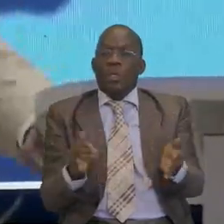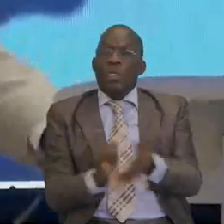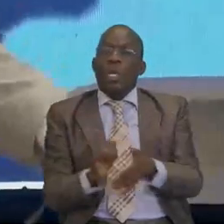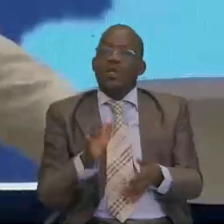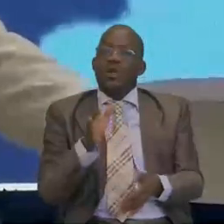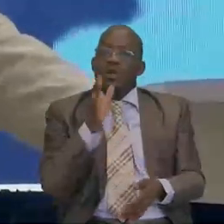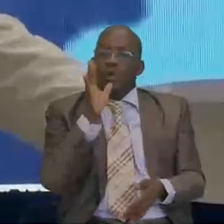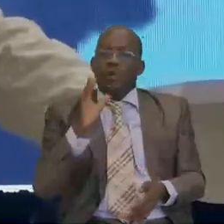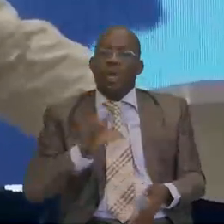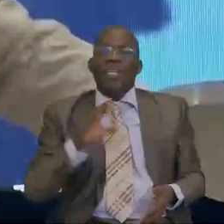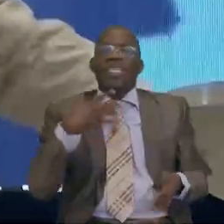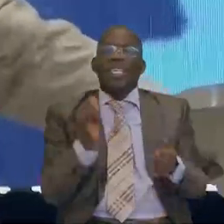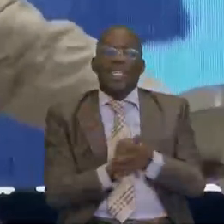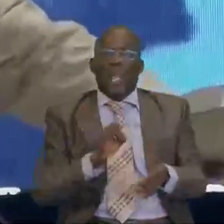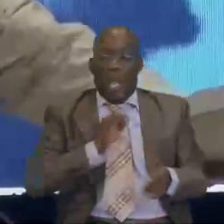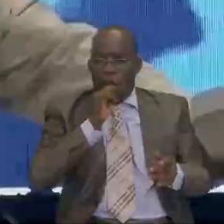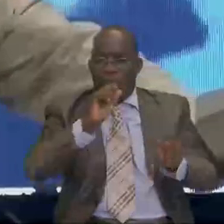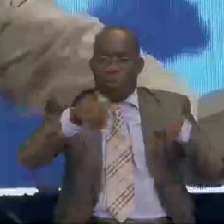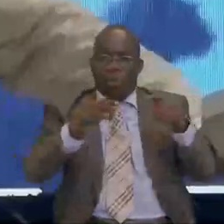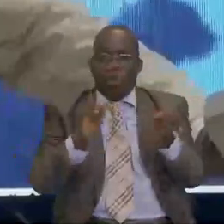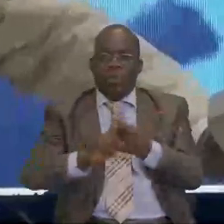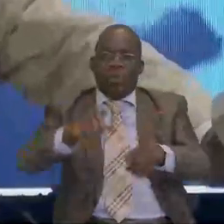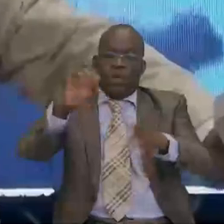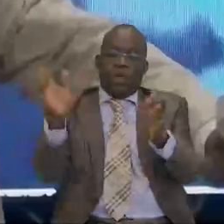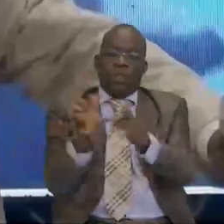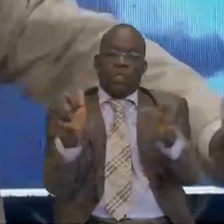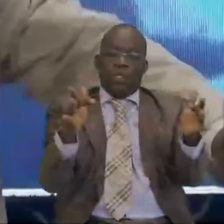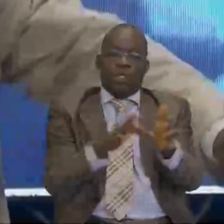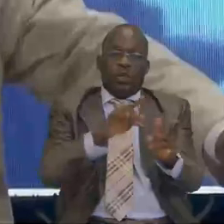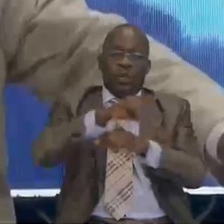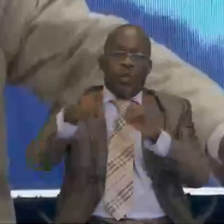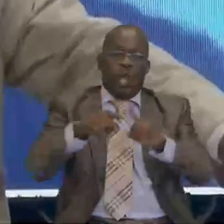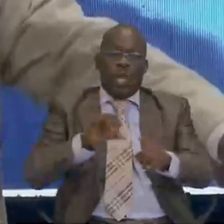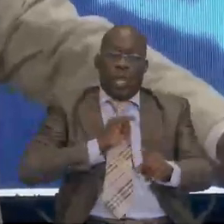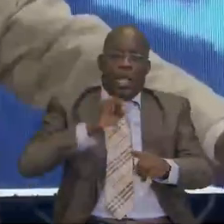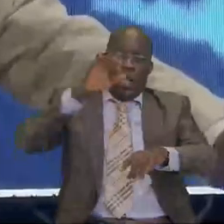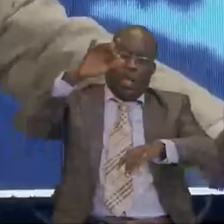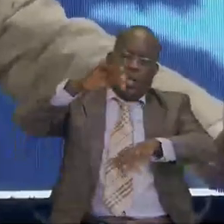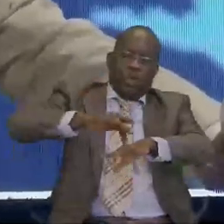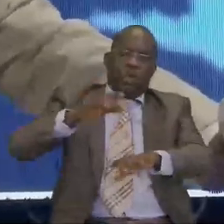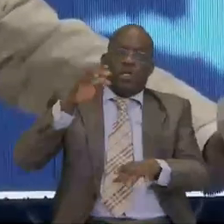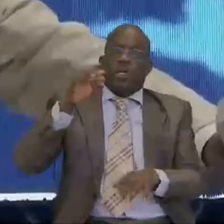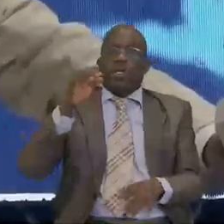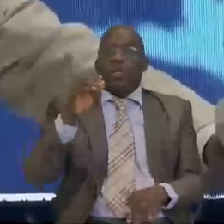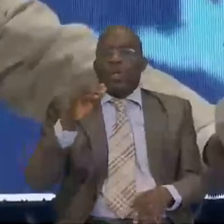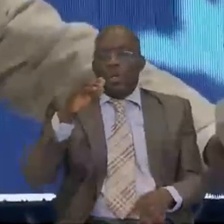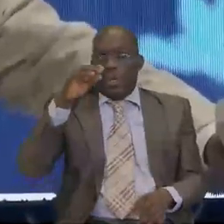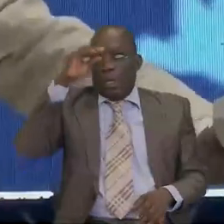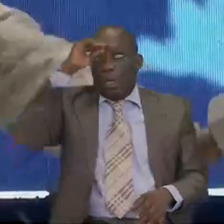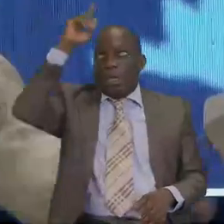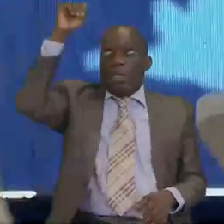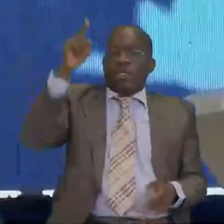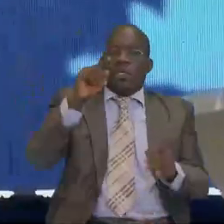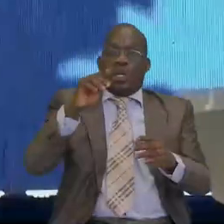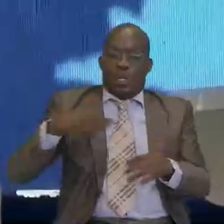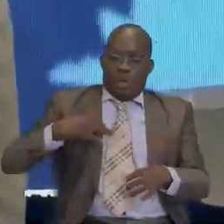maintenant. Et quand je vais toucher les bords de son vêtement, je serai